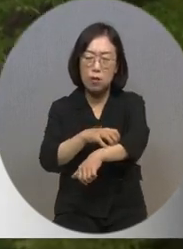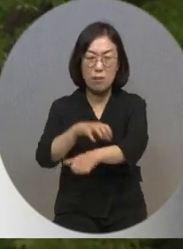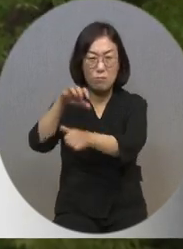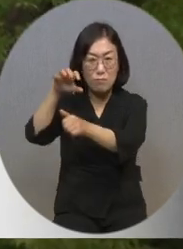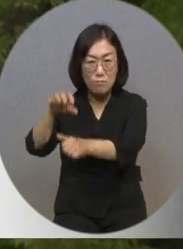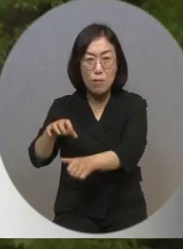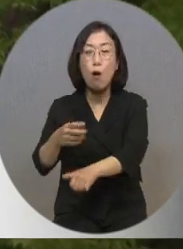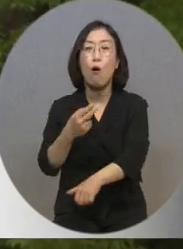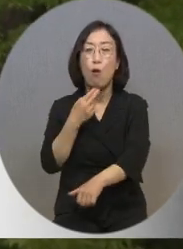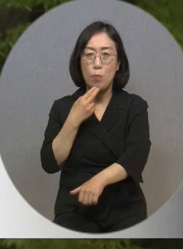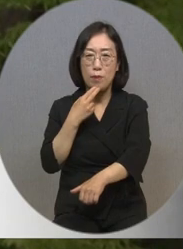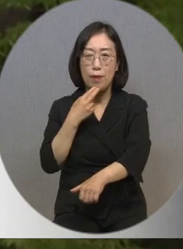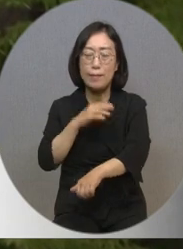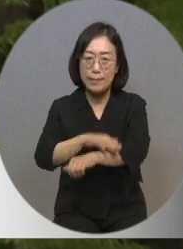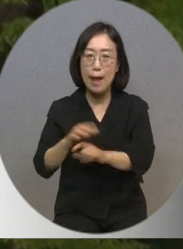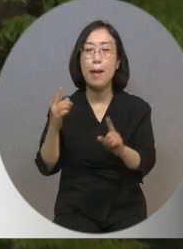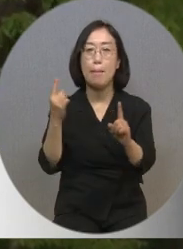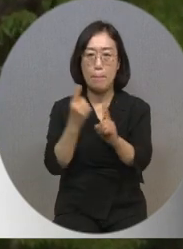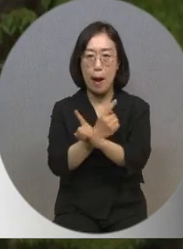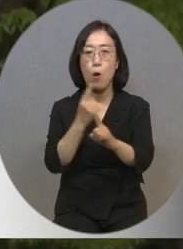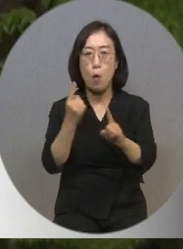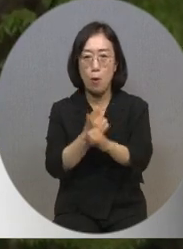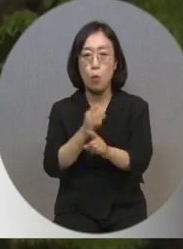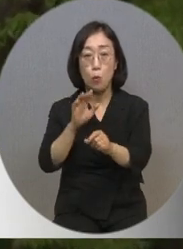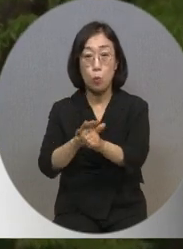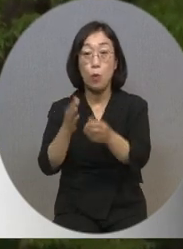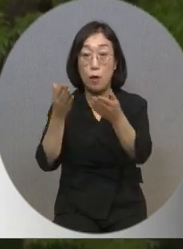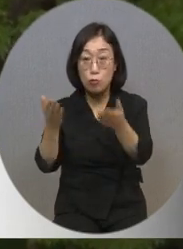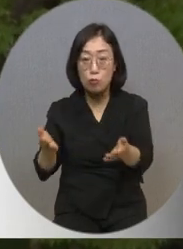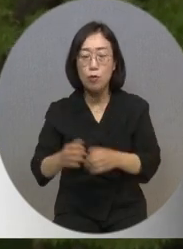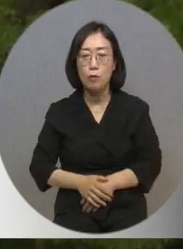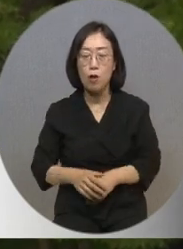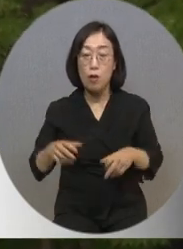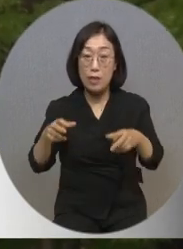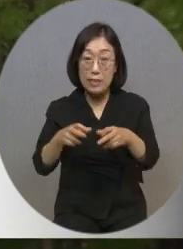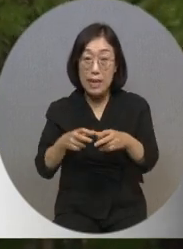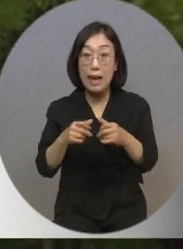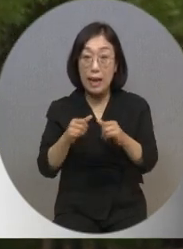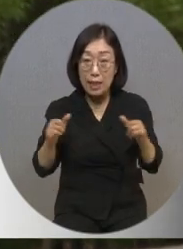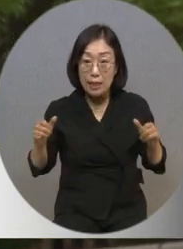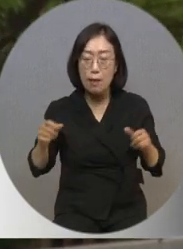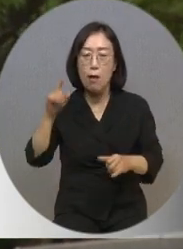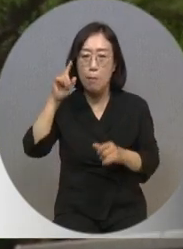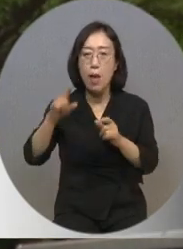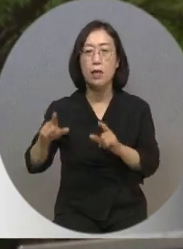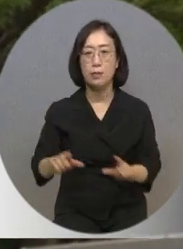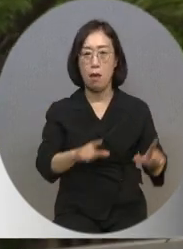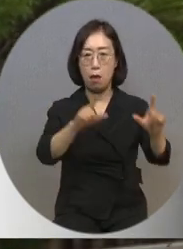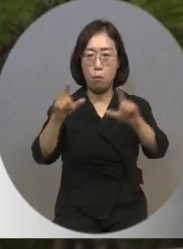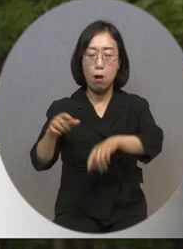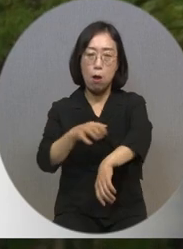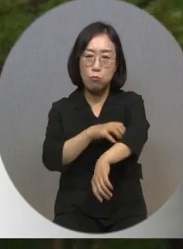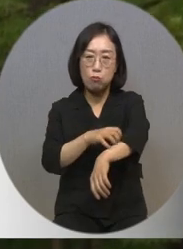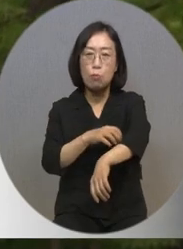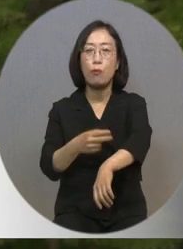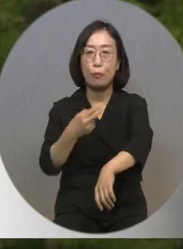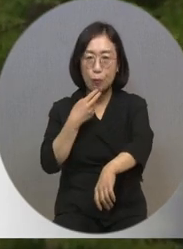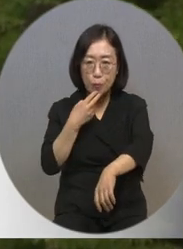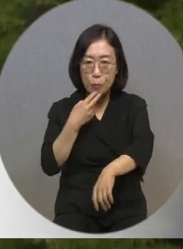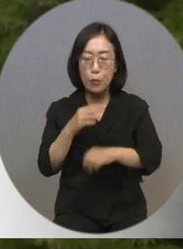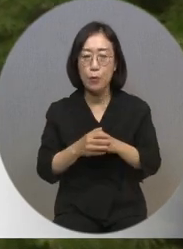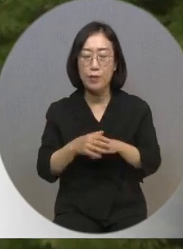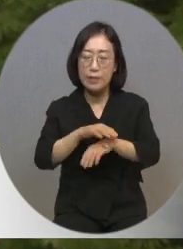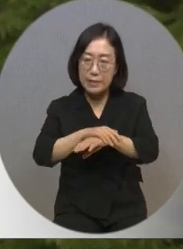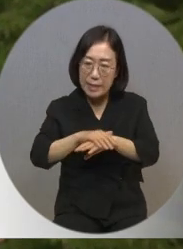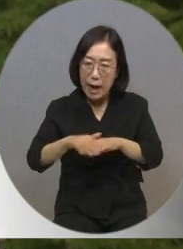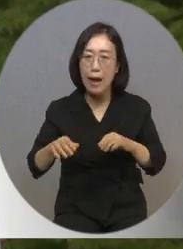있도록 많은 개선을 해가면서 앞으로 그 장애인들이 어떤 그 일상을 생활하면서 불편함이 없도록 하는데